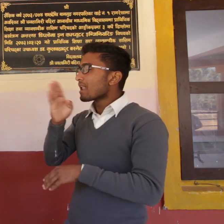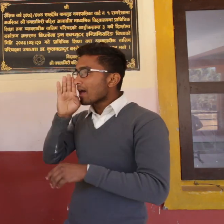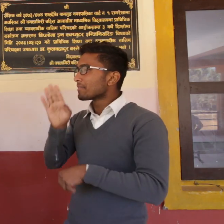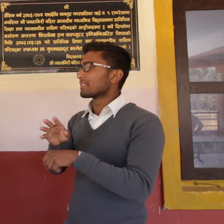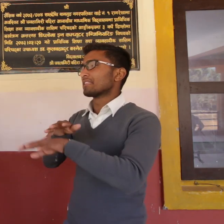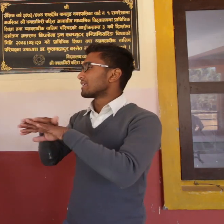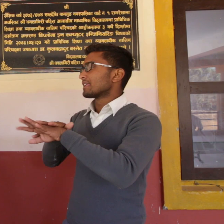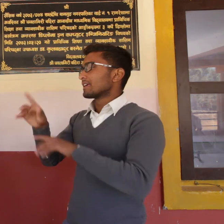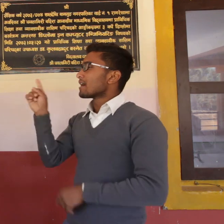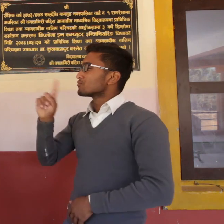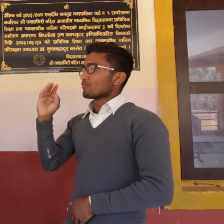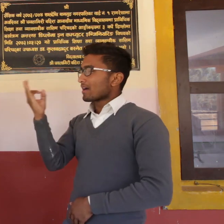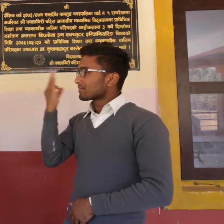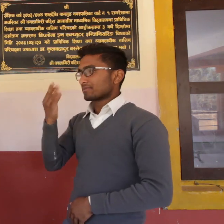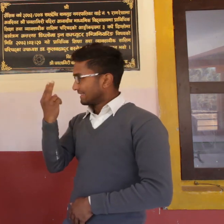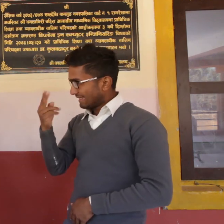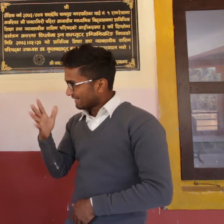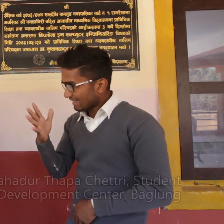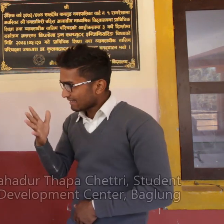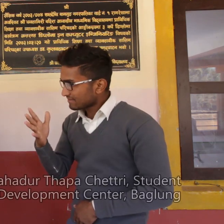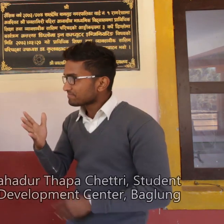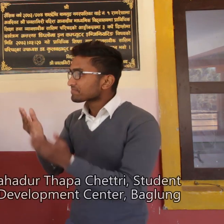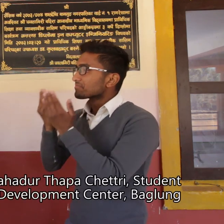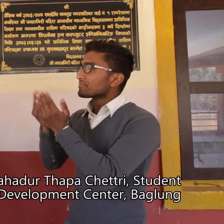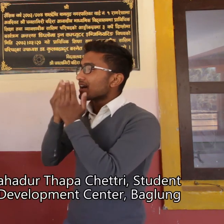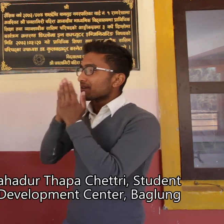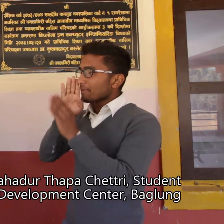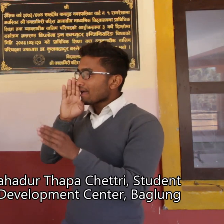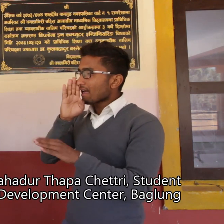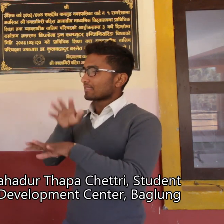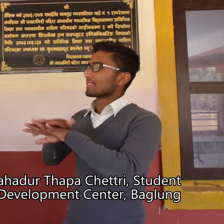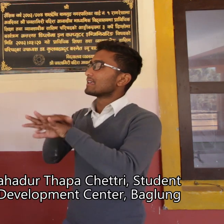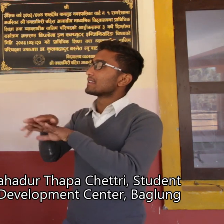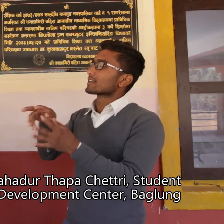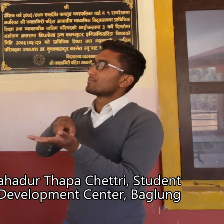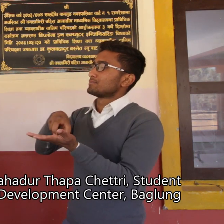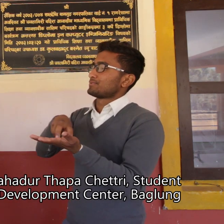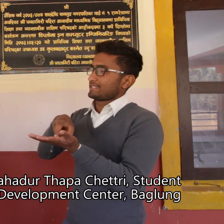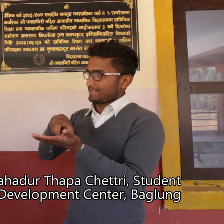अध्यार्क बातावरन रद